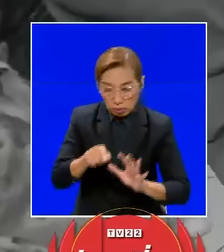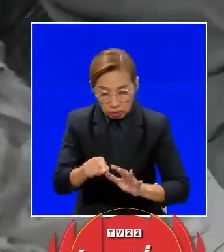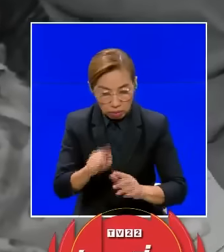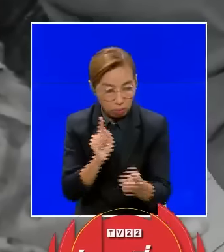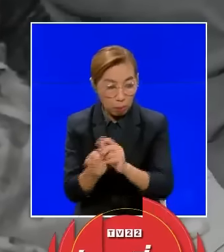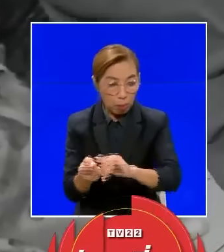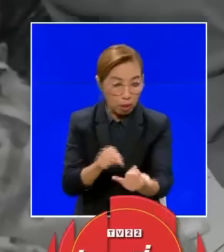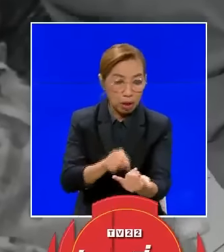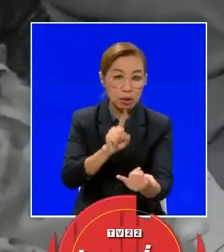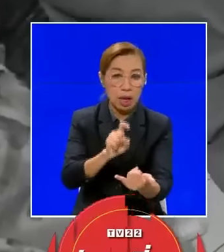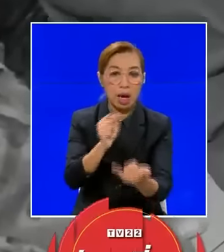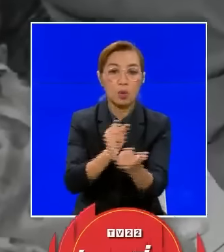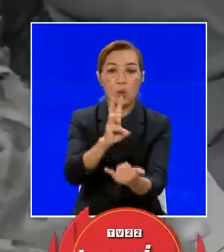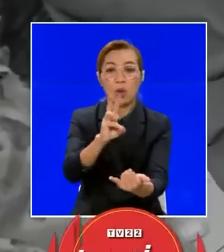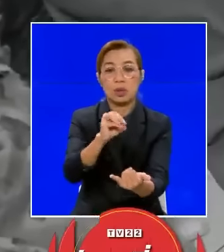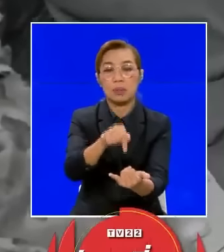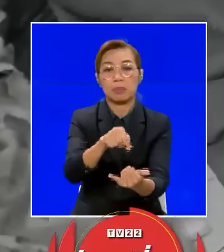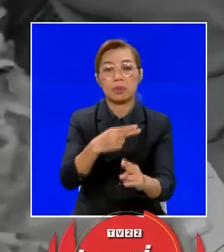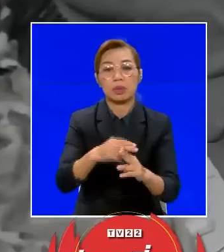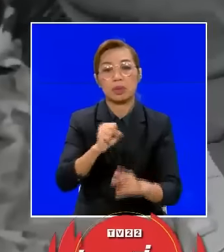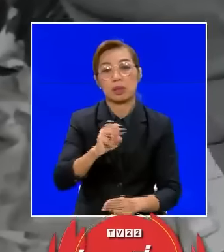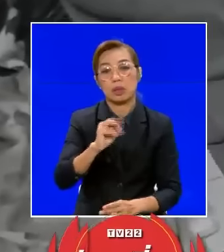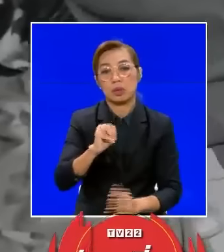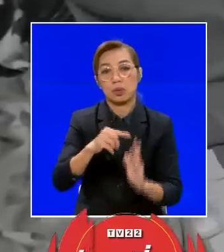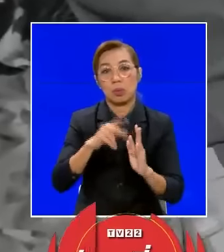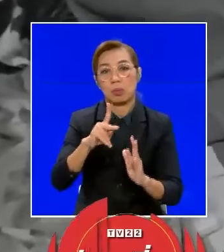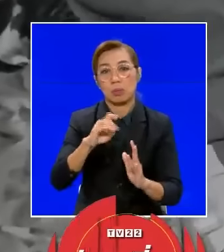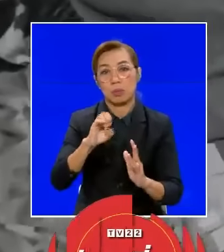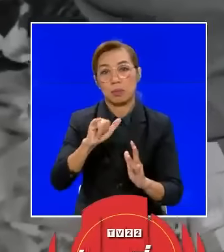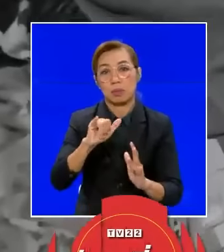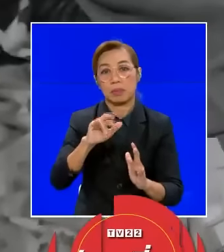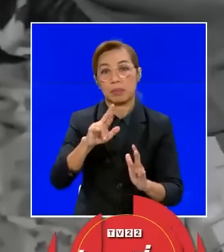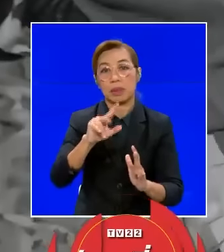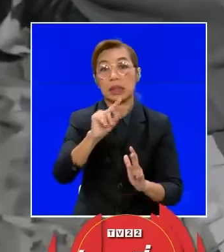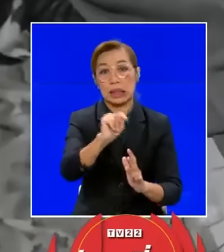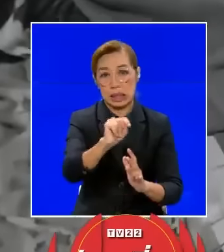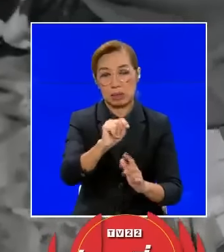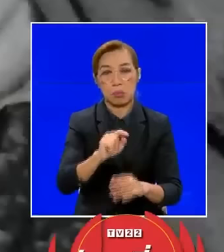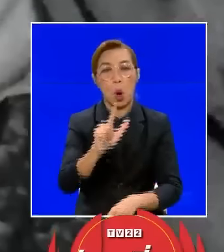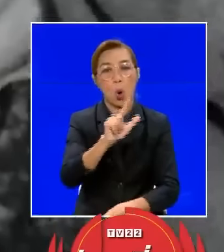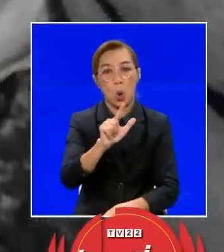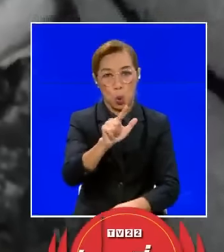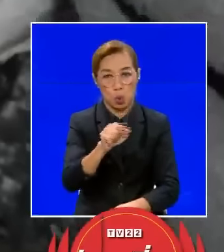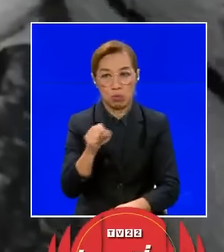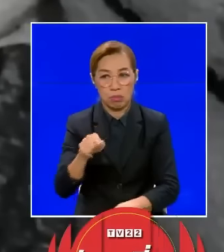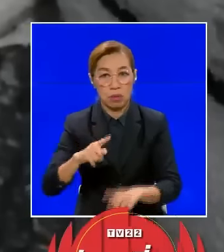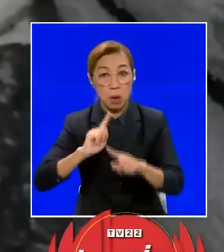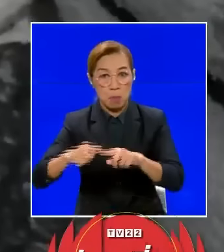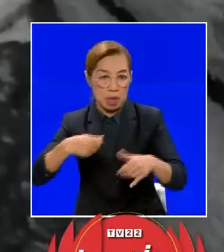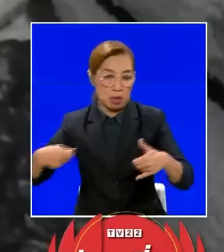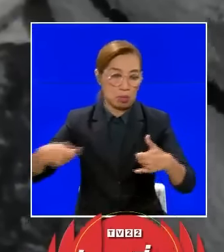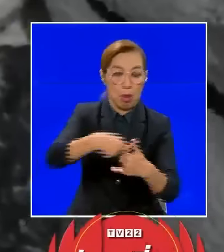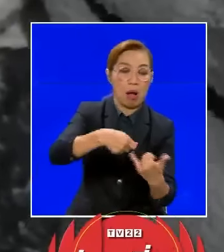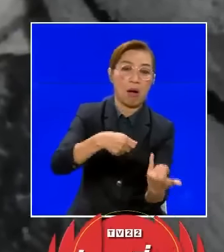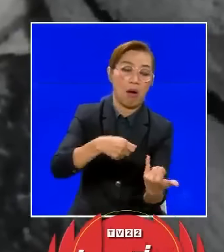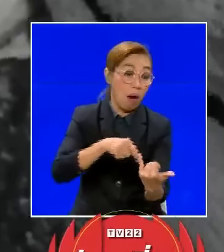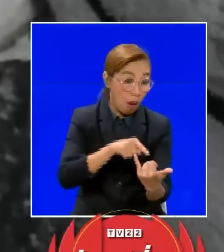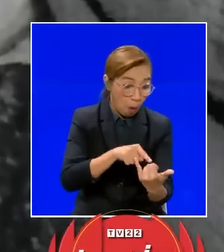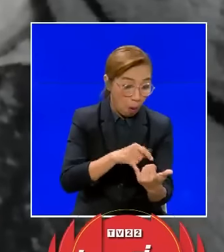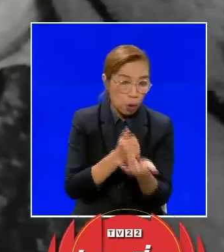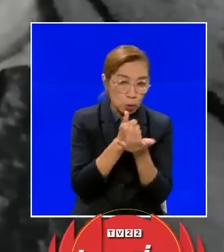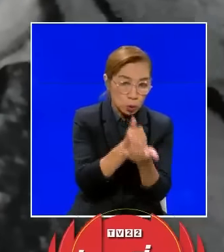อายุ60ปีเป็นคุณลุงคนนี้ถูกมีดแทงหลายแผลเลยแทงเข้าที่บริเวณราวนมฝั่งขวาหมดสติเจ้าหน้าที่เข้